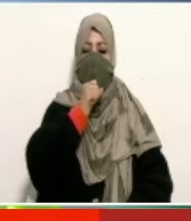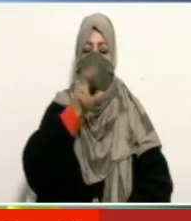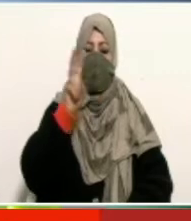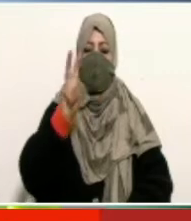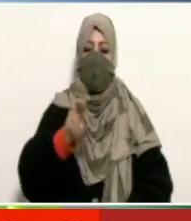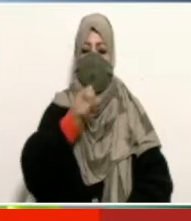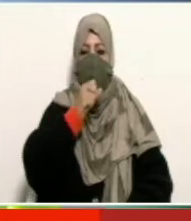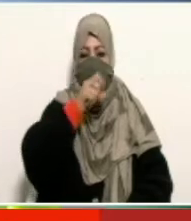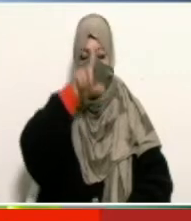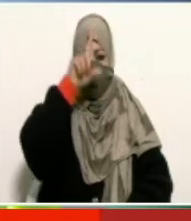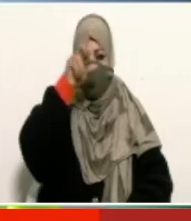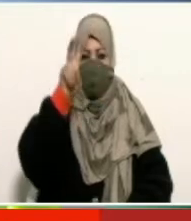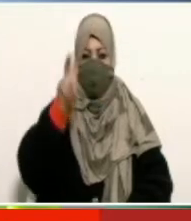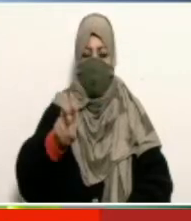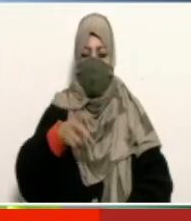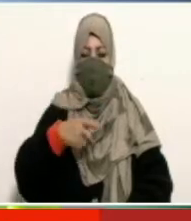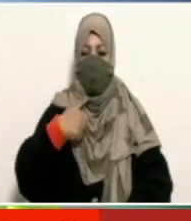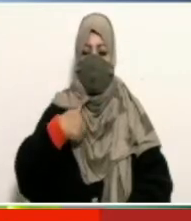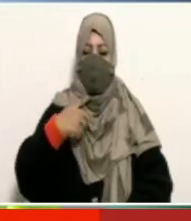كيف قلت انت حبس